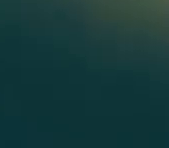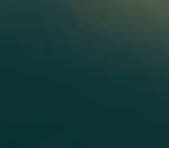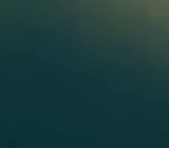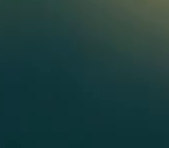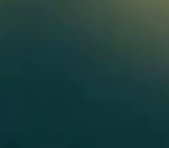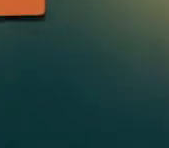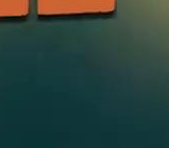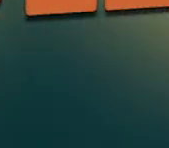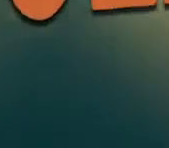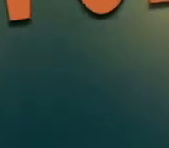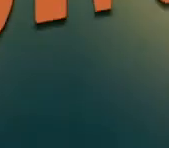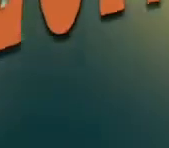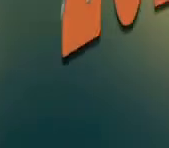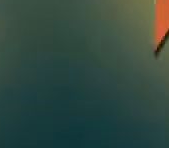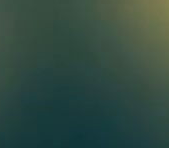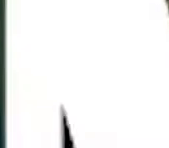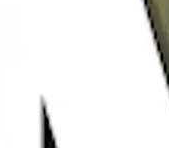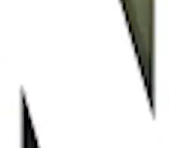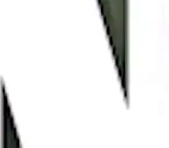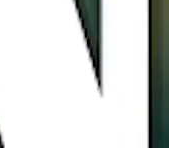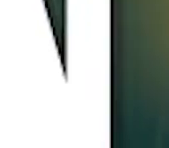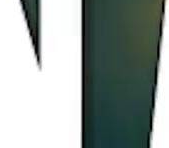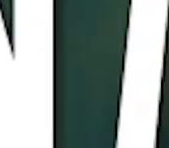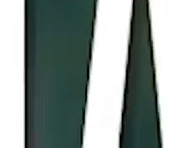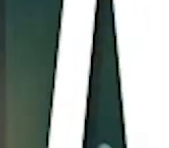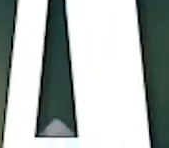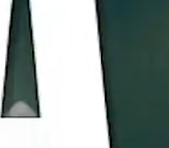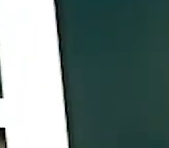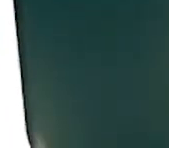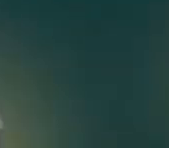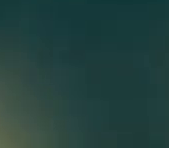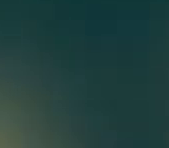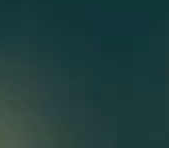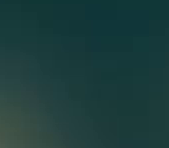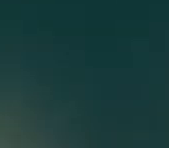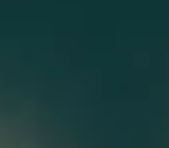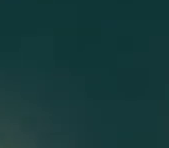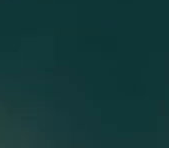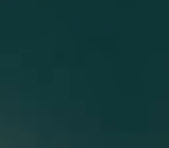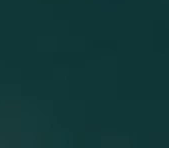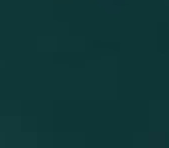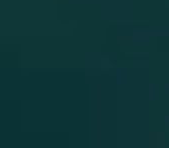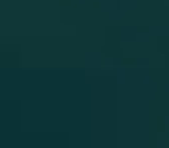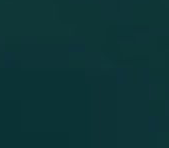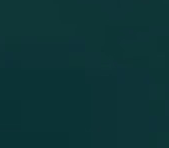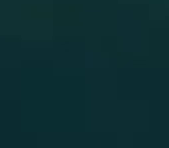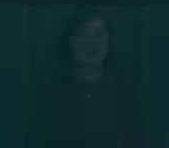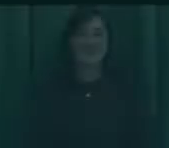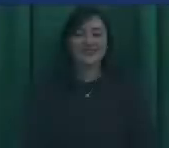The Baptist Lunch, hosted by Pastor Gil Laurena.